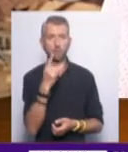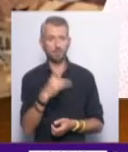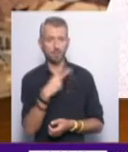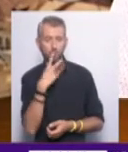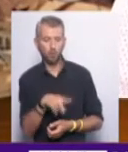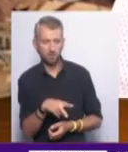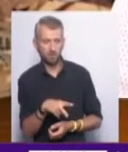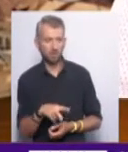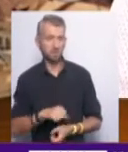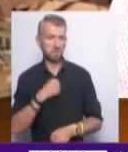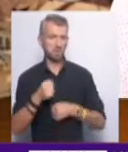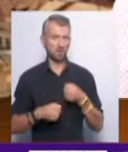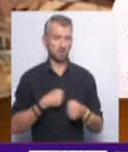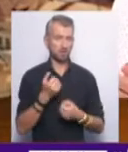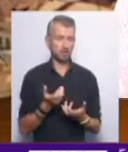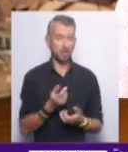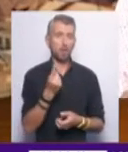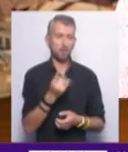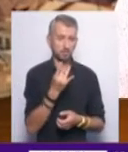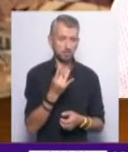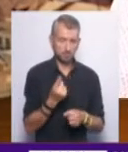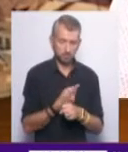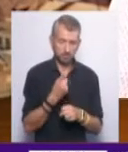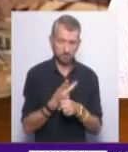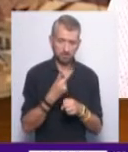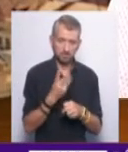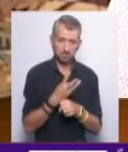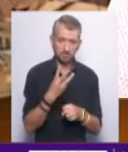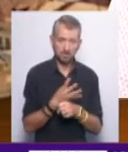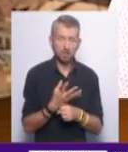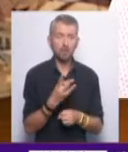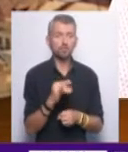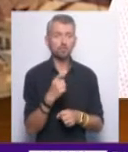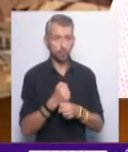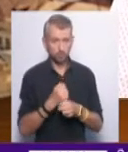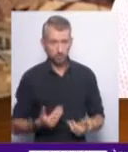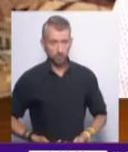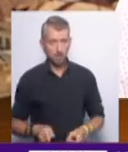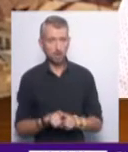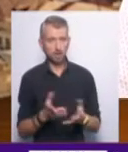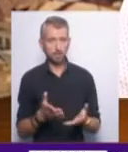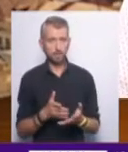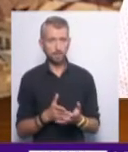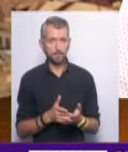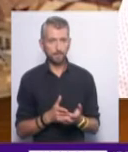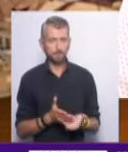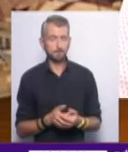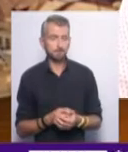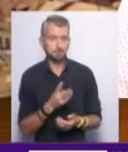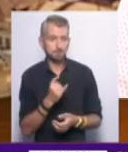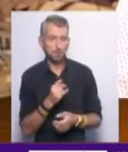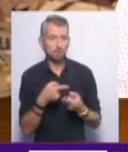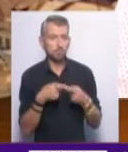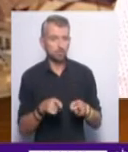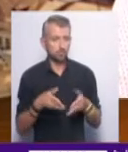і возмущаєшся, один раз, другий раз, третій раз. Ну, що робити? Ну, життя таке. Дорогу долають душі. Ну, другого